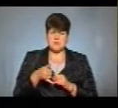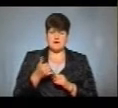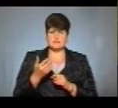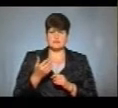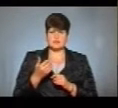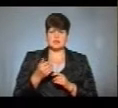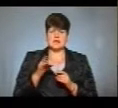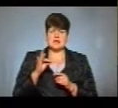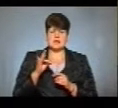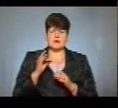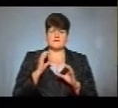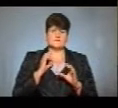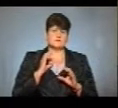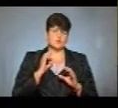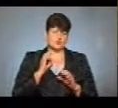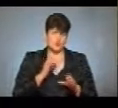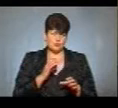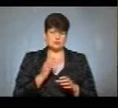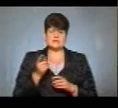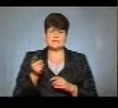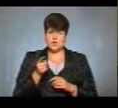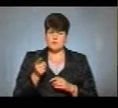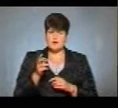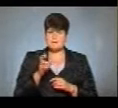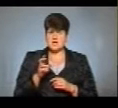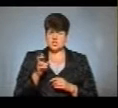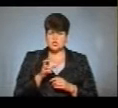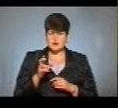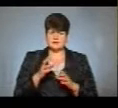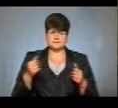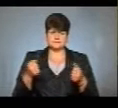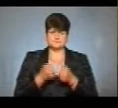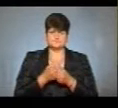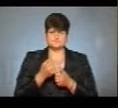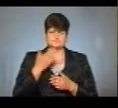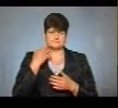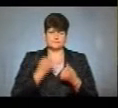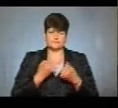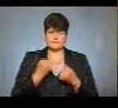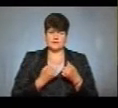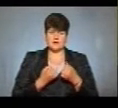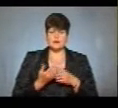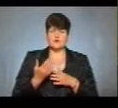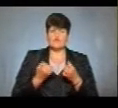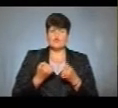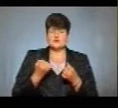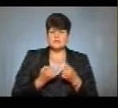рейсового автобуса Тернопіль-Бережани. За попередньою інформацією, водій автомобіля